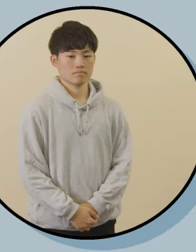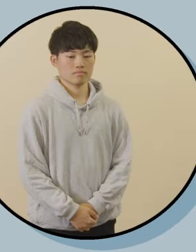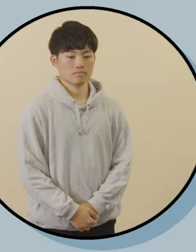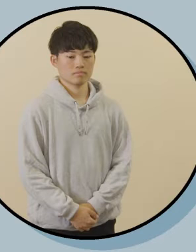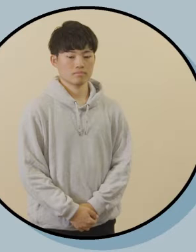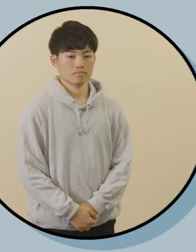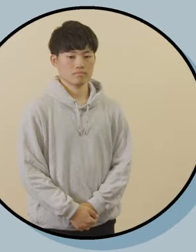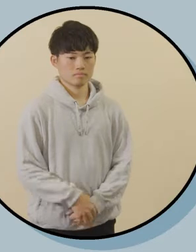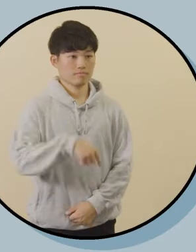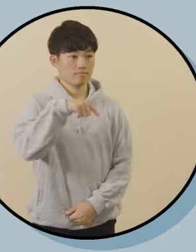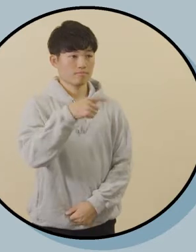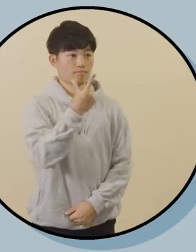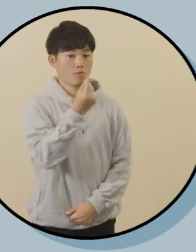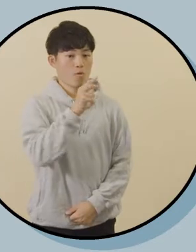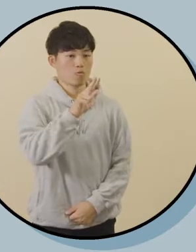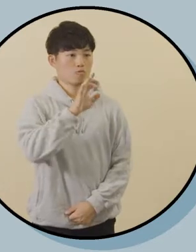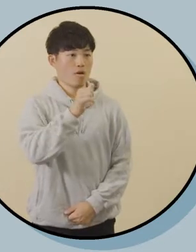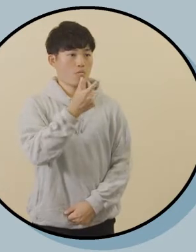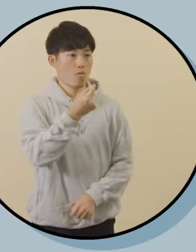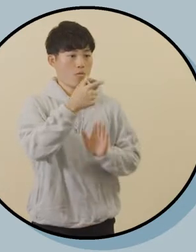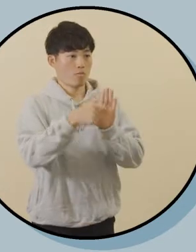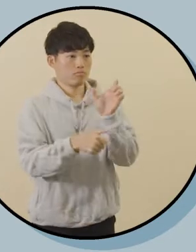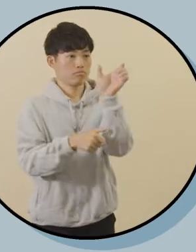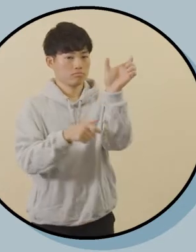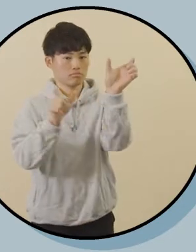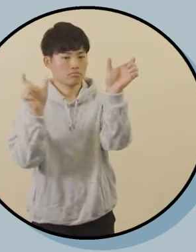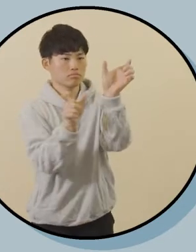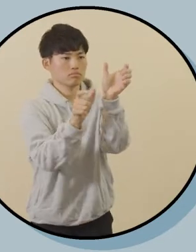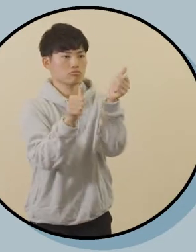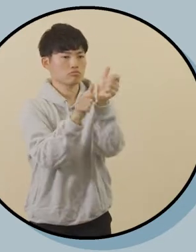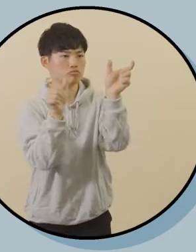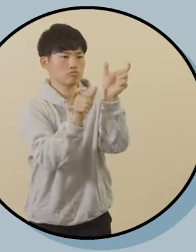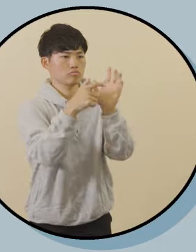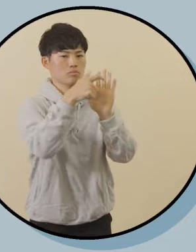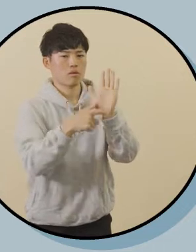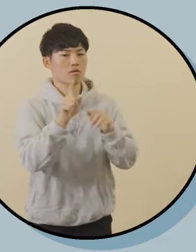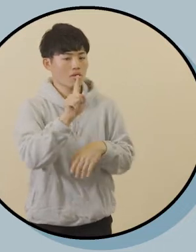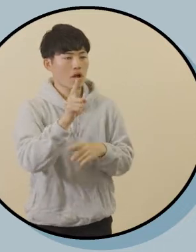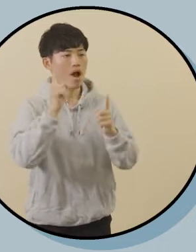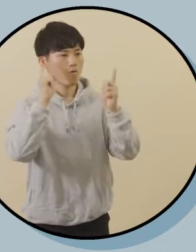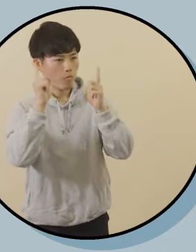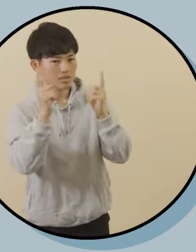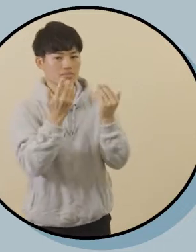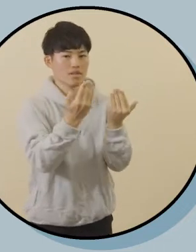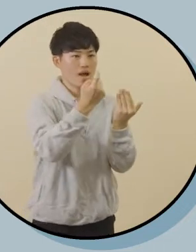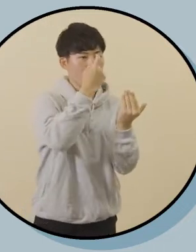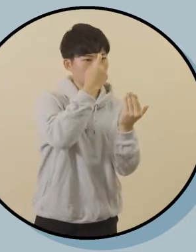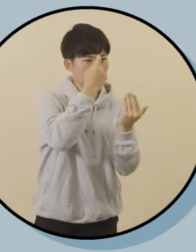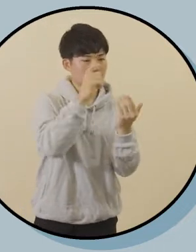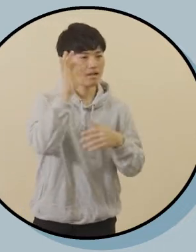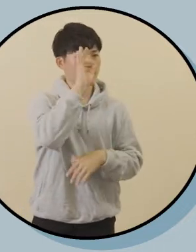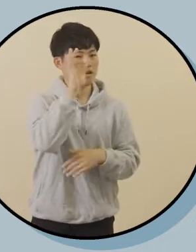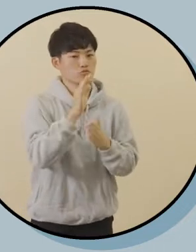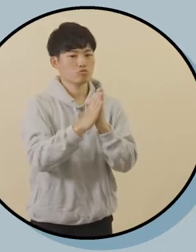このモノメタモは遊びと学びの観察ノートという副題もつけていて、普段の日々の遊びの中で